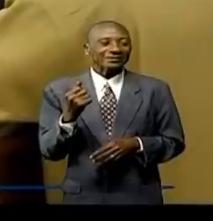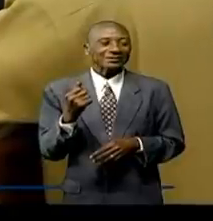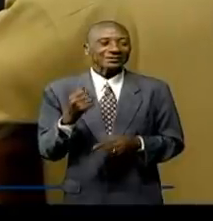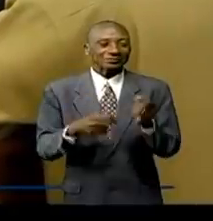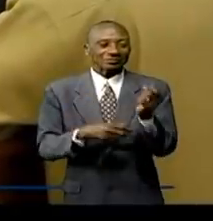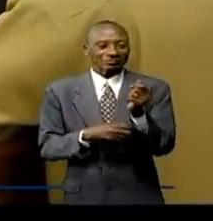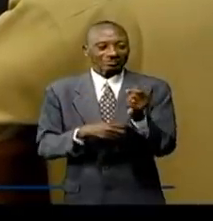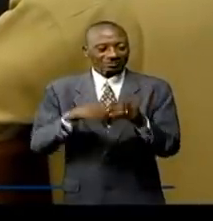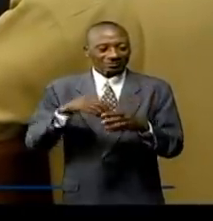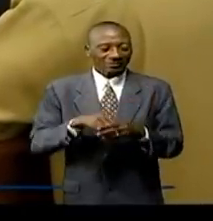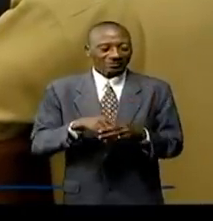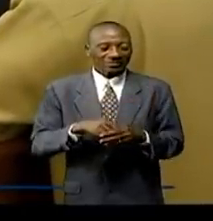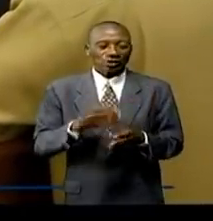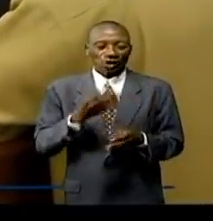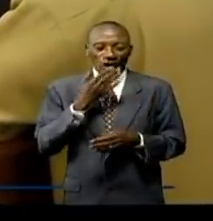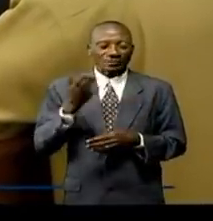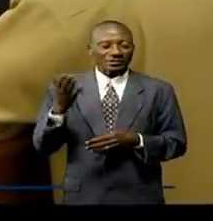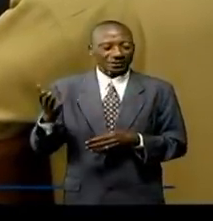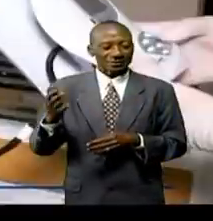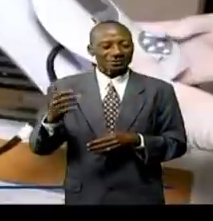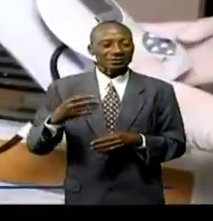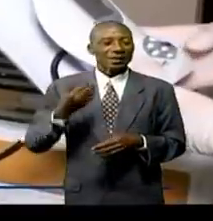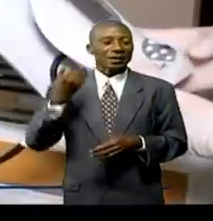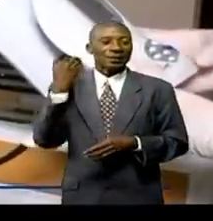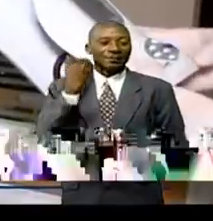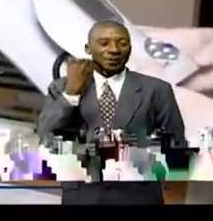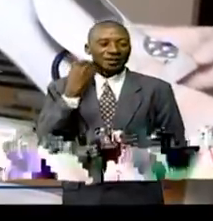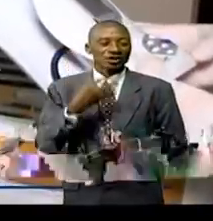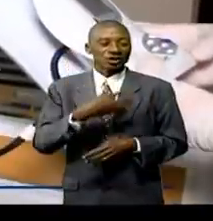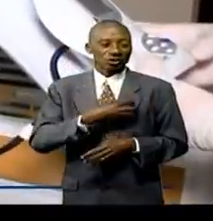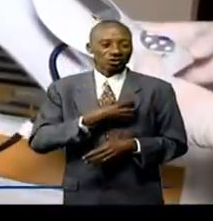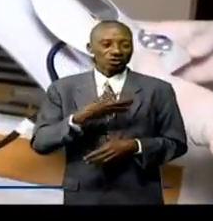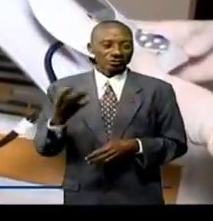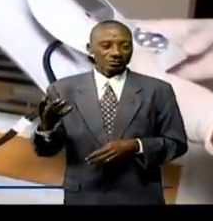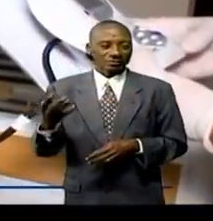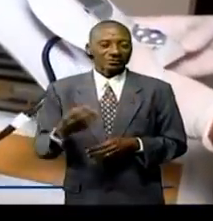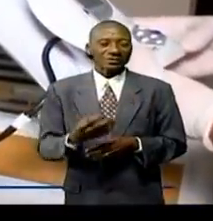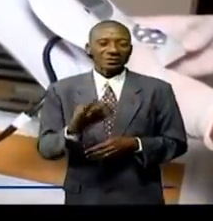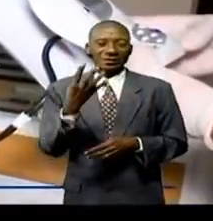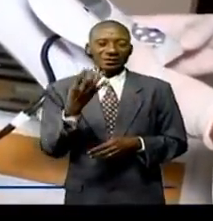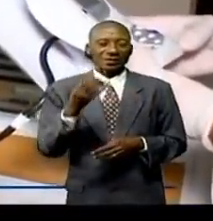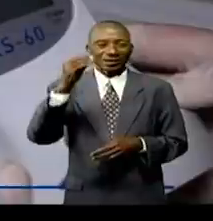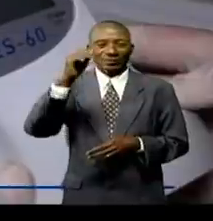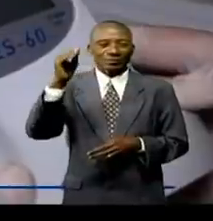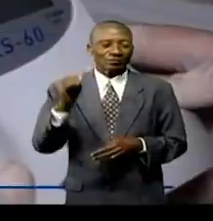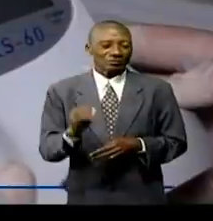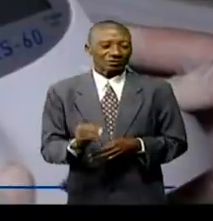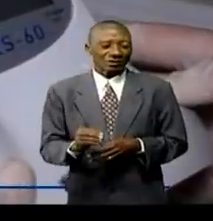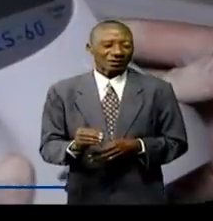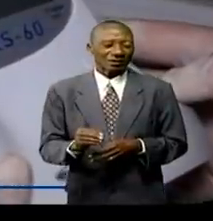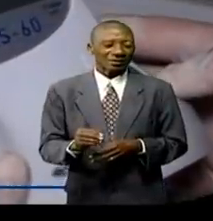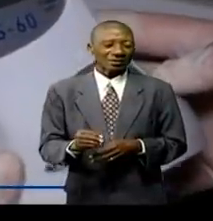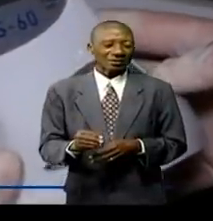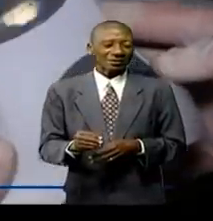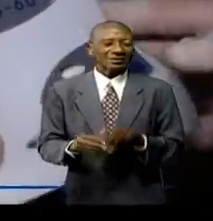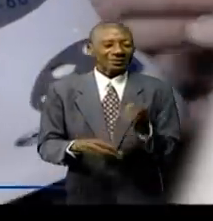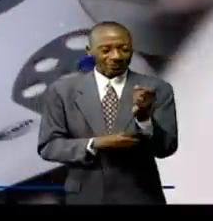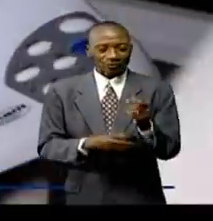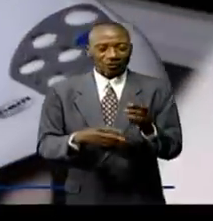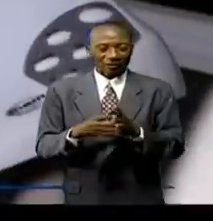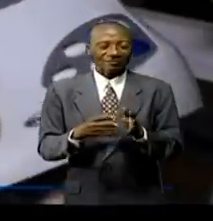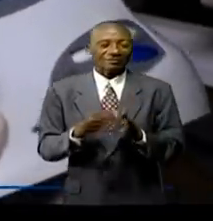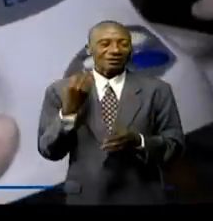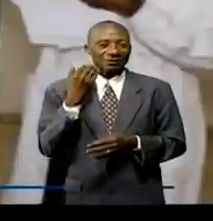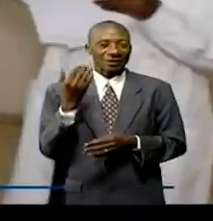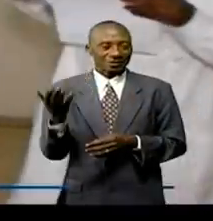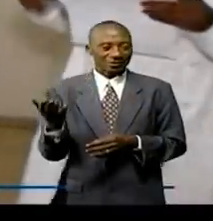interne souffrent des maladies du cœur. Près de 40% de cas de mortalité concernent ces maladies. Plusieurs personnes